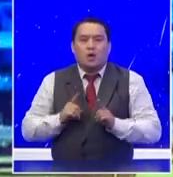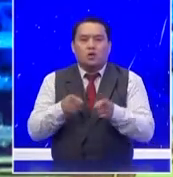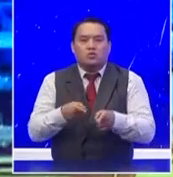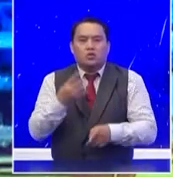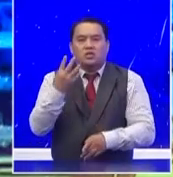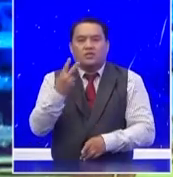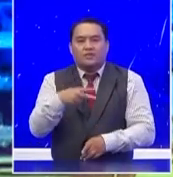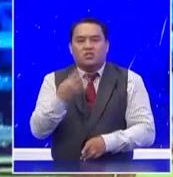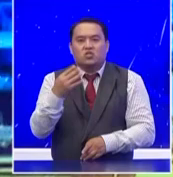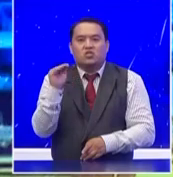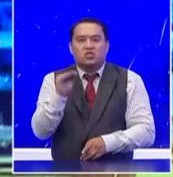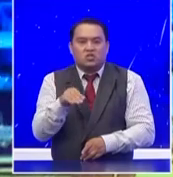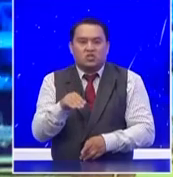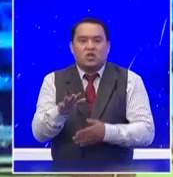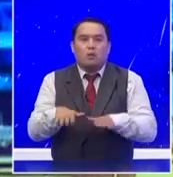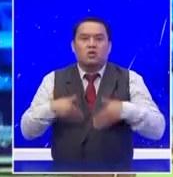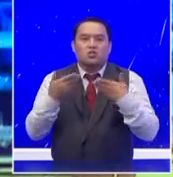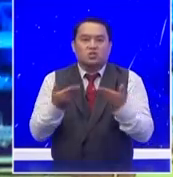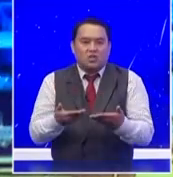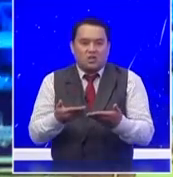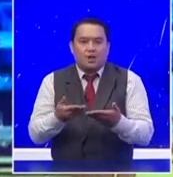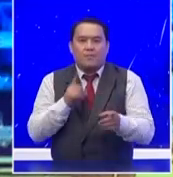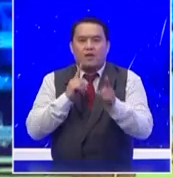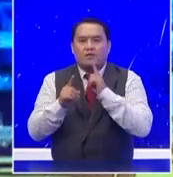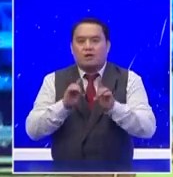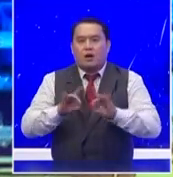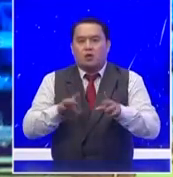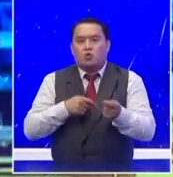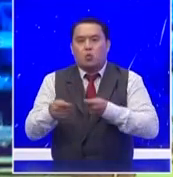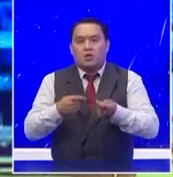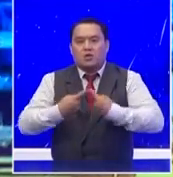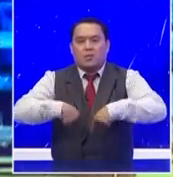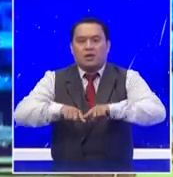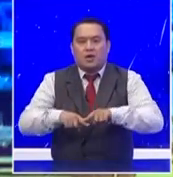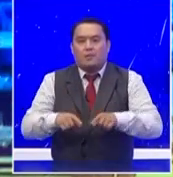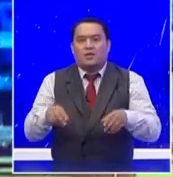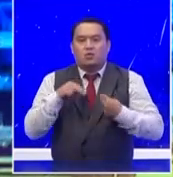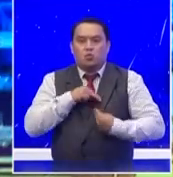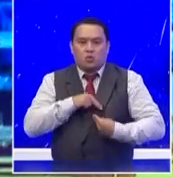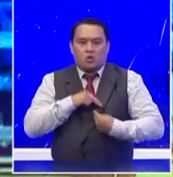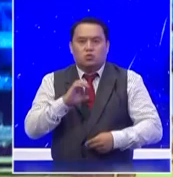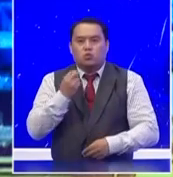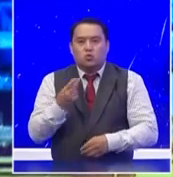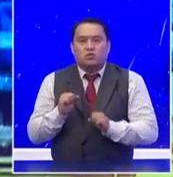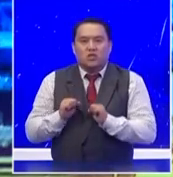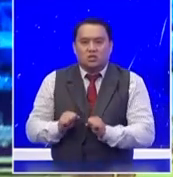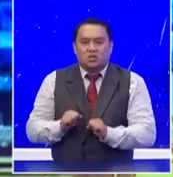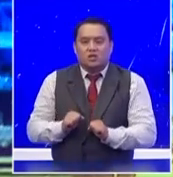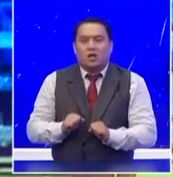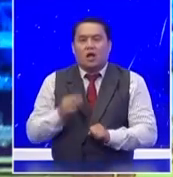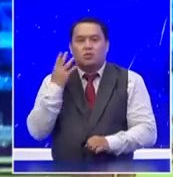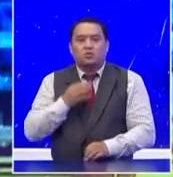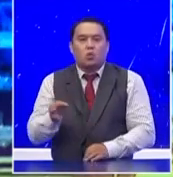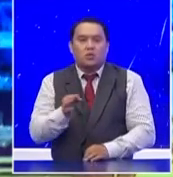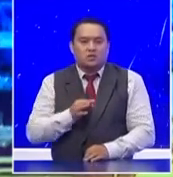поступило свыше 24 000 обращений. Об этом на брифинге рассказал руководитель Департамента комитета труда, социальной защиты и миграции